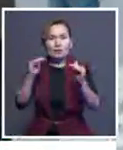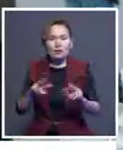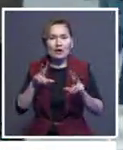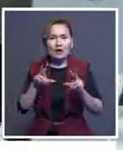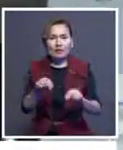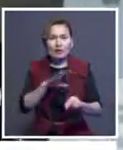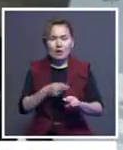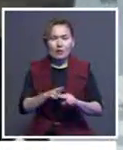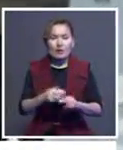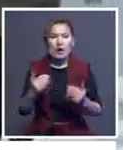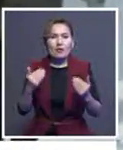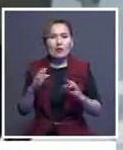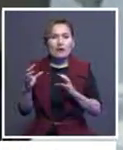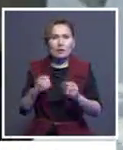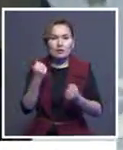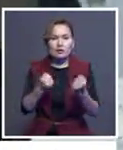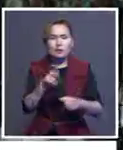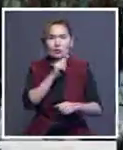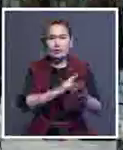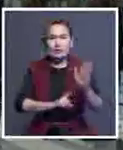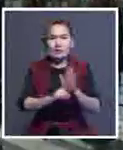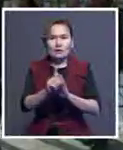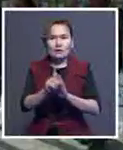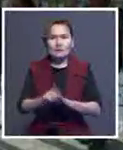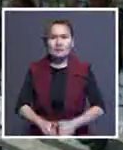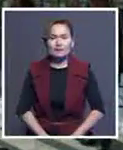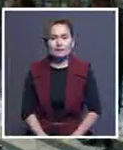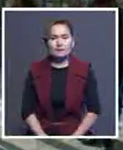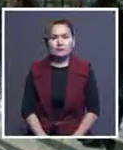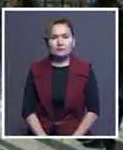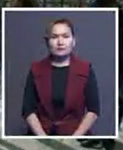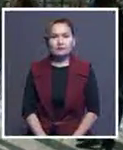жүргізушілері бүгін қайта жұмысқа шықты. Гүлнұр Қайратқызы, Өміртай Ыбырай, Қазақстан ұлттық арнасы.